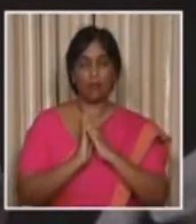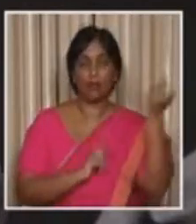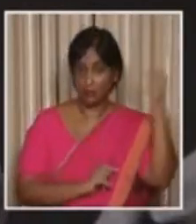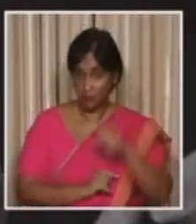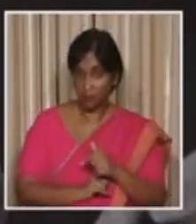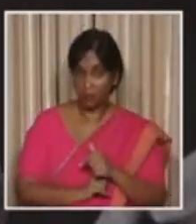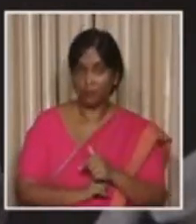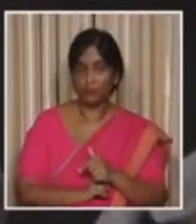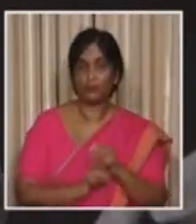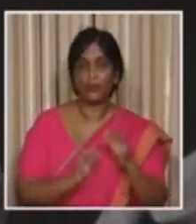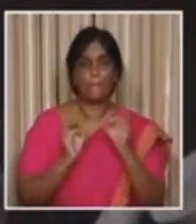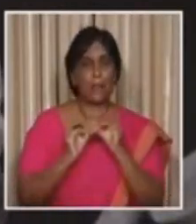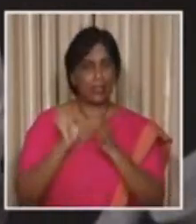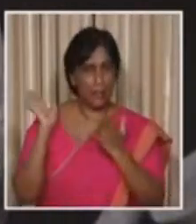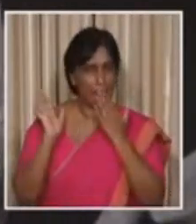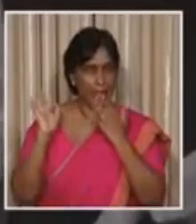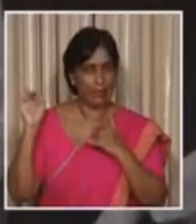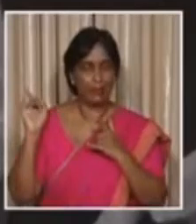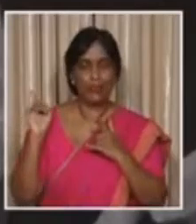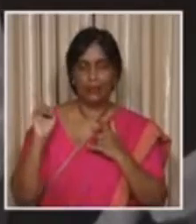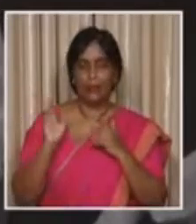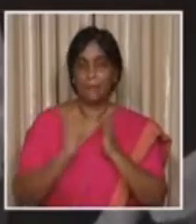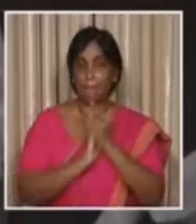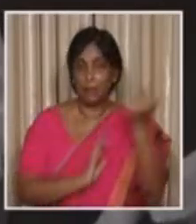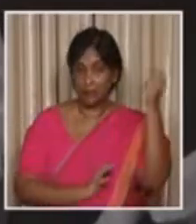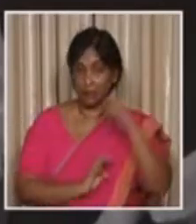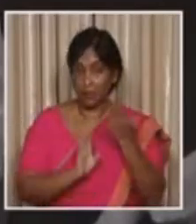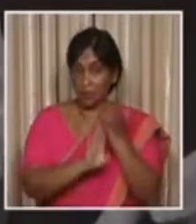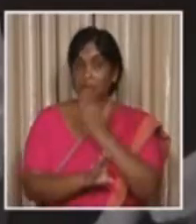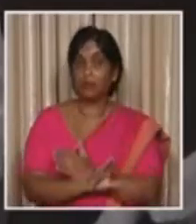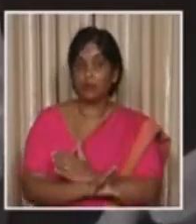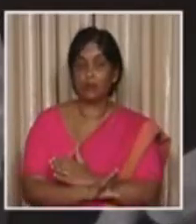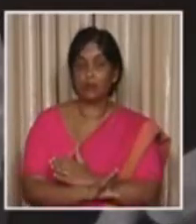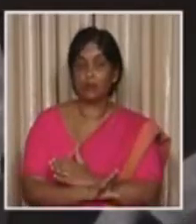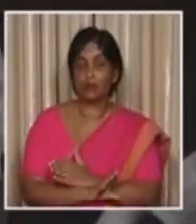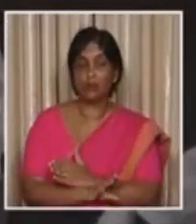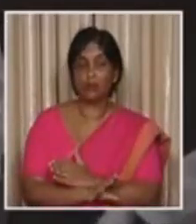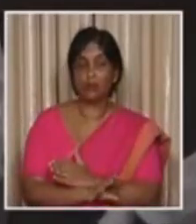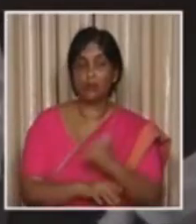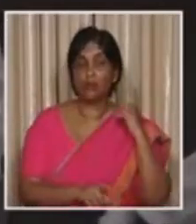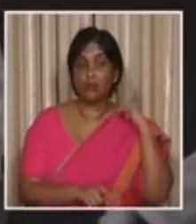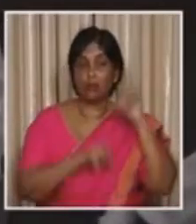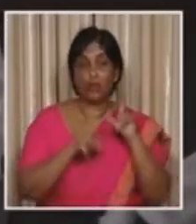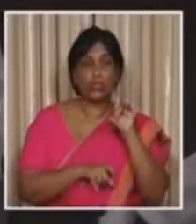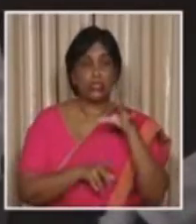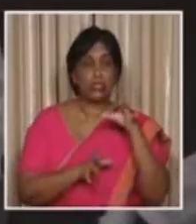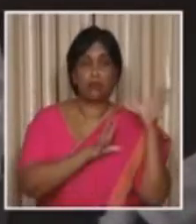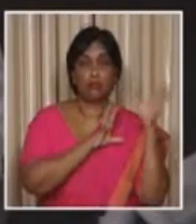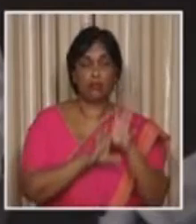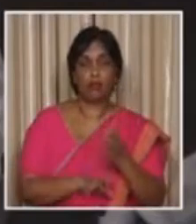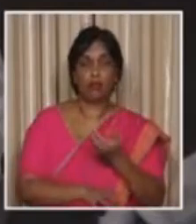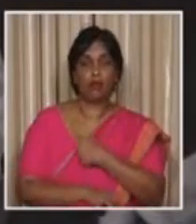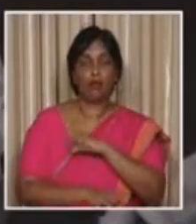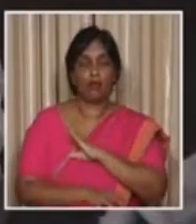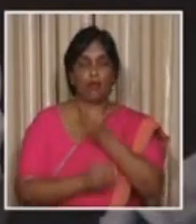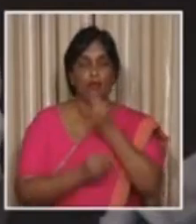පන්සලට එනකොට බද්දගම. බද්දගම පන්සලට එන්න කලින් ඇඩ්වාන්ස් පාටියක් ආවා සිය ගානක.